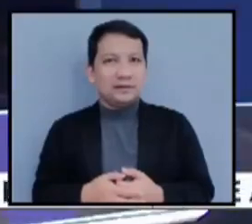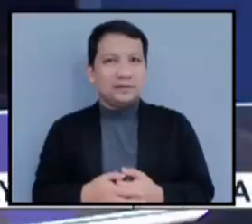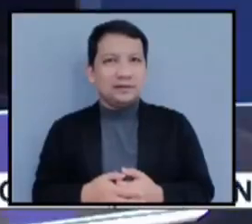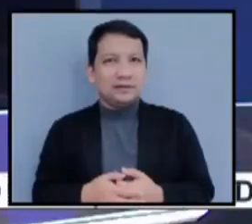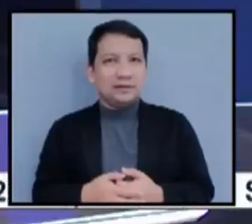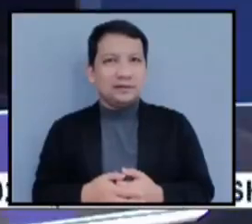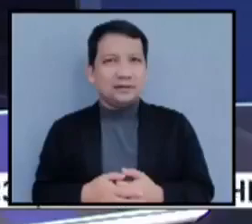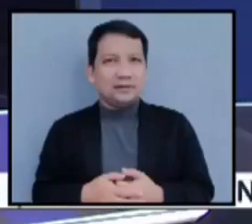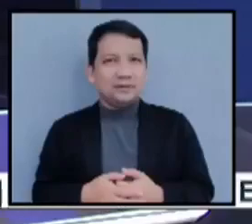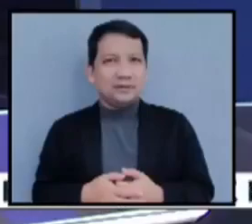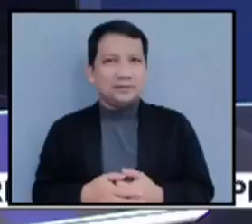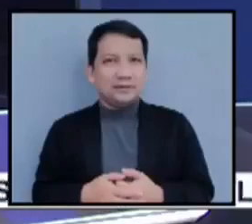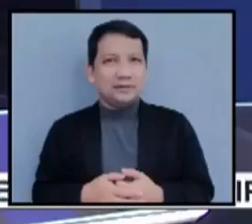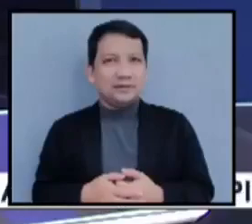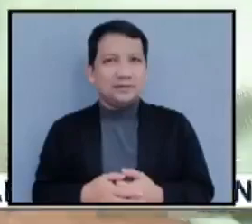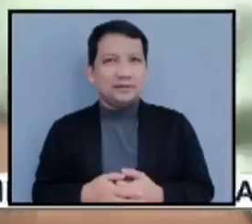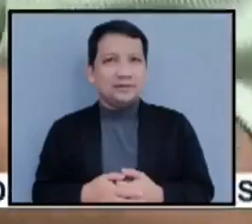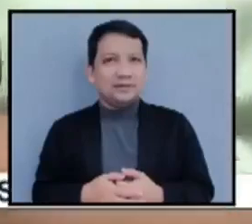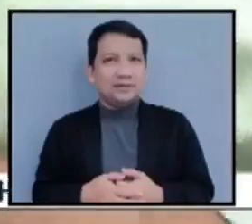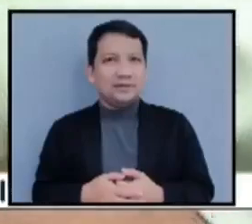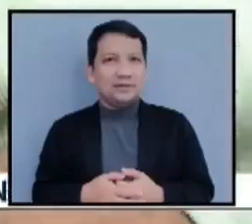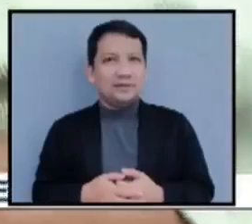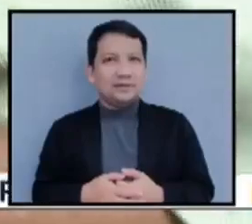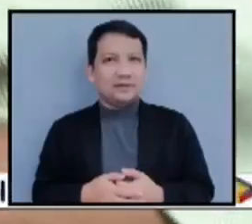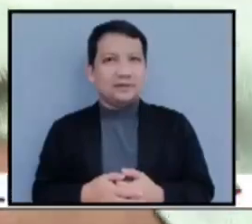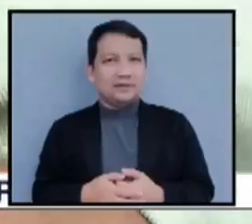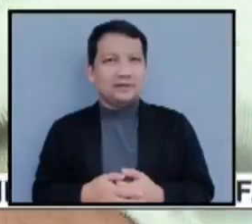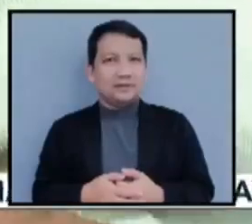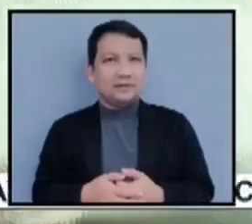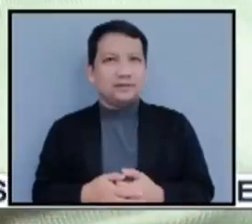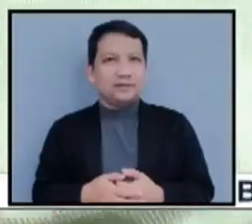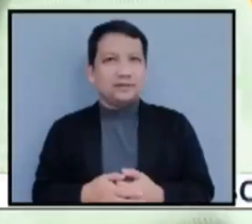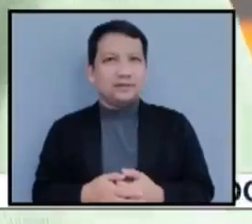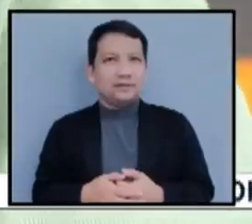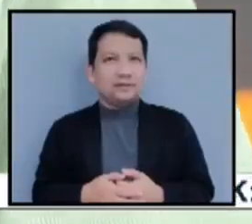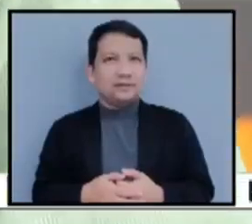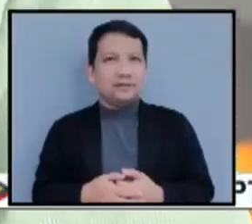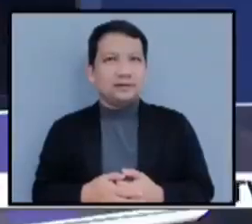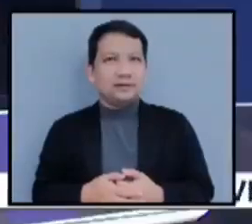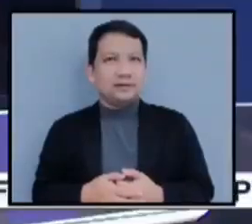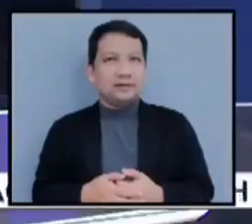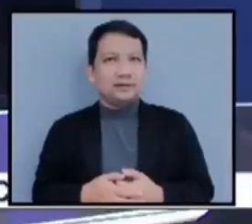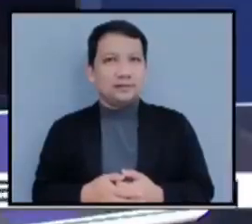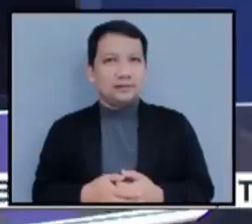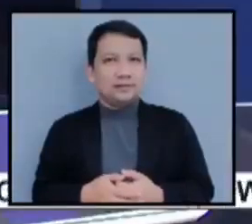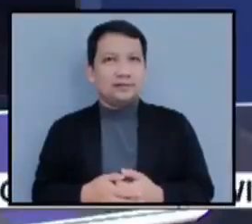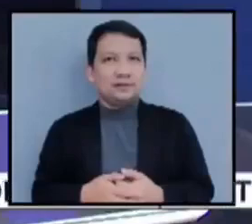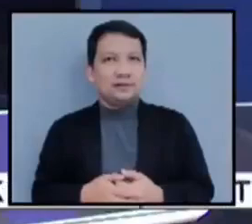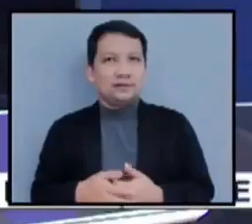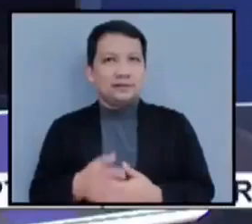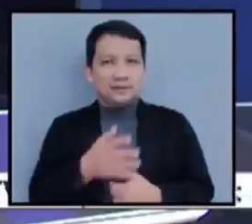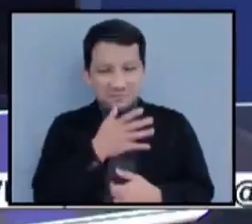Ano yan? No! Hey! Mama!